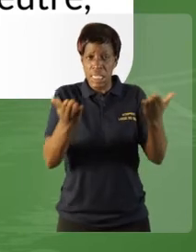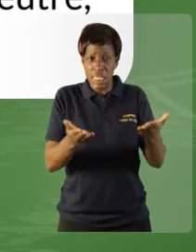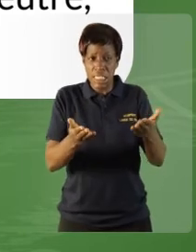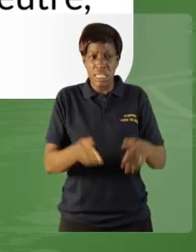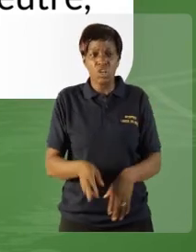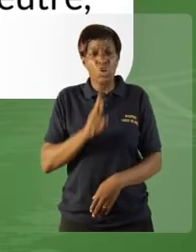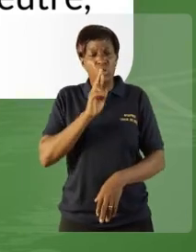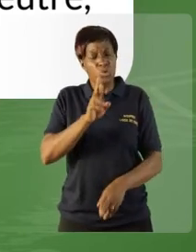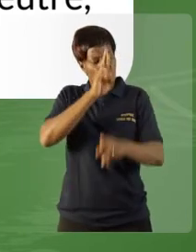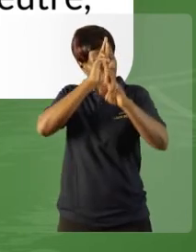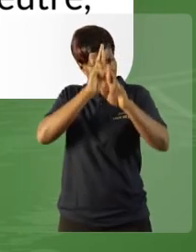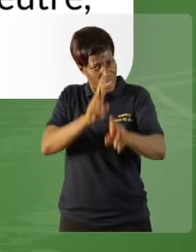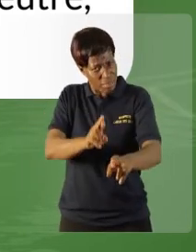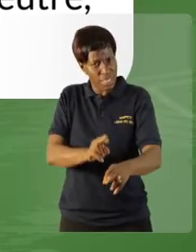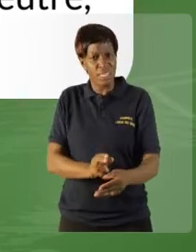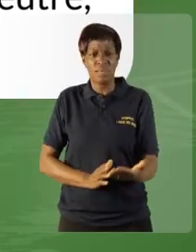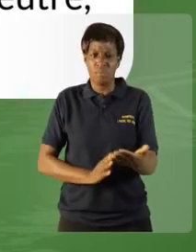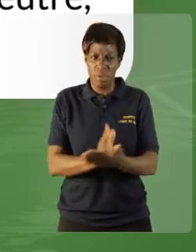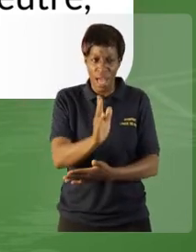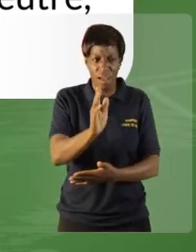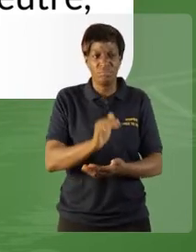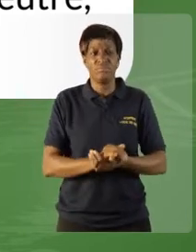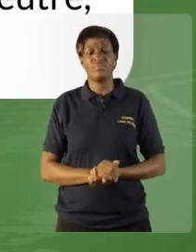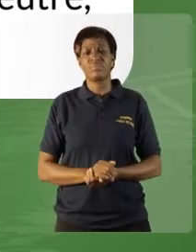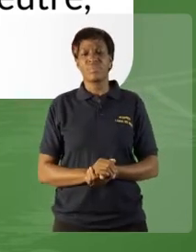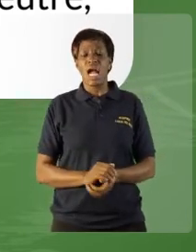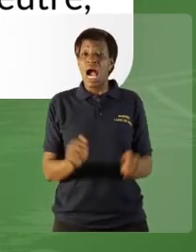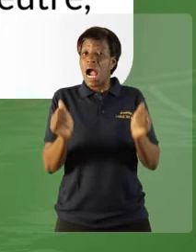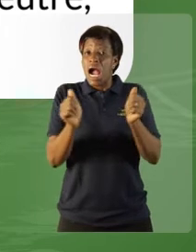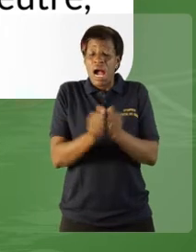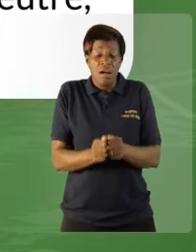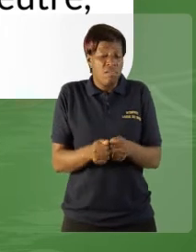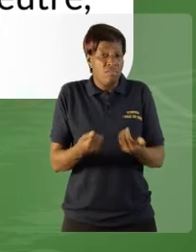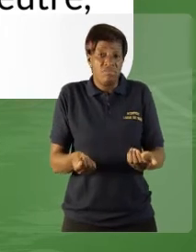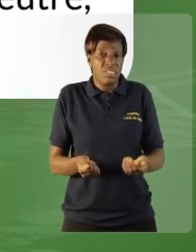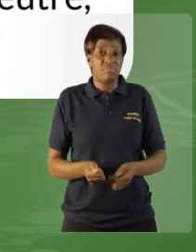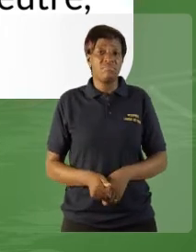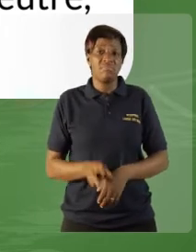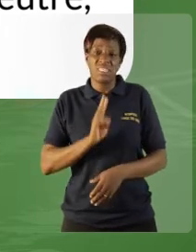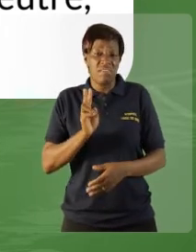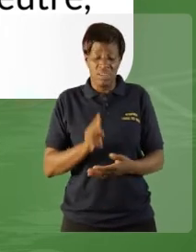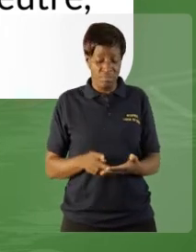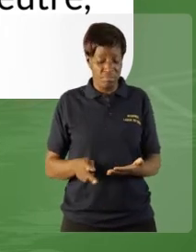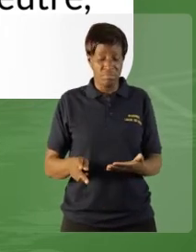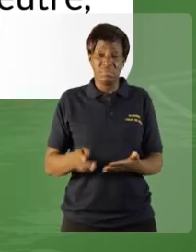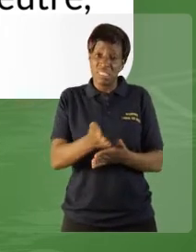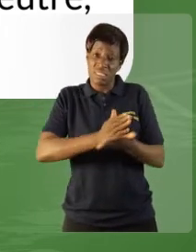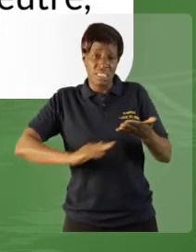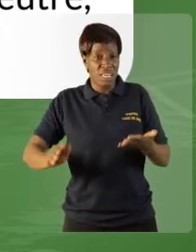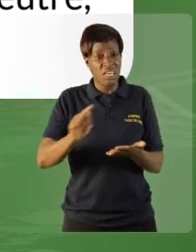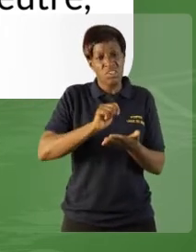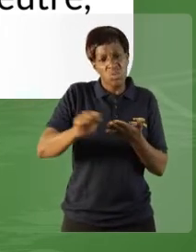les règles de la grammaire, sont respectées, avec, c'est vrai, quelques tolérances et